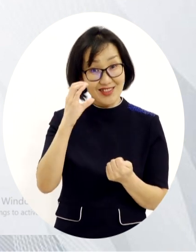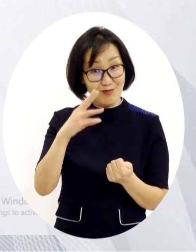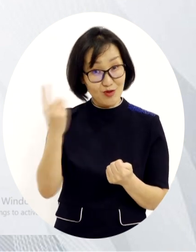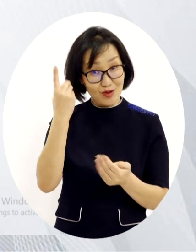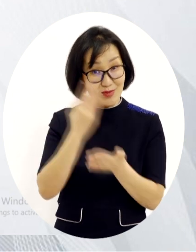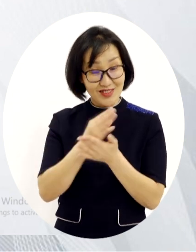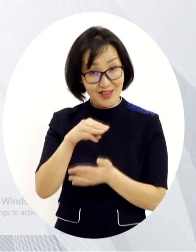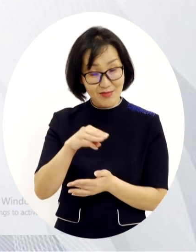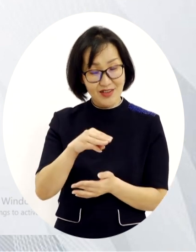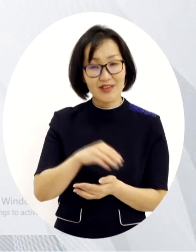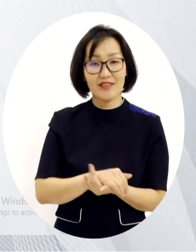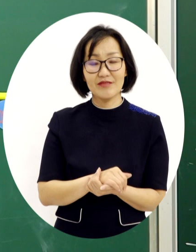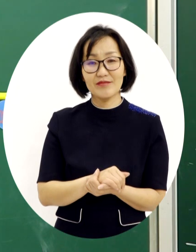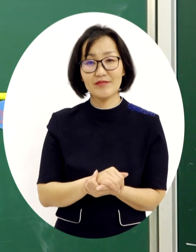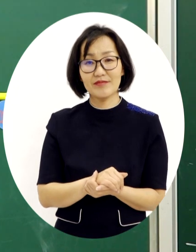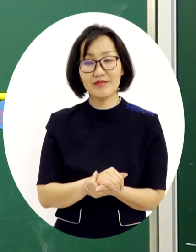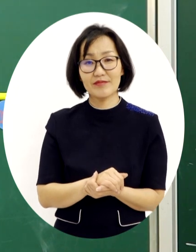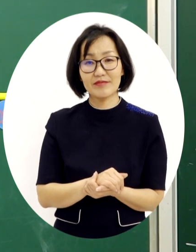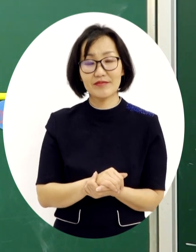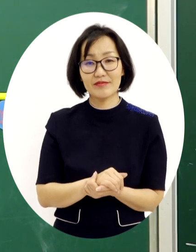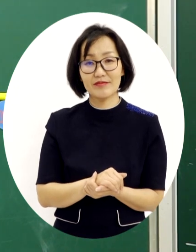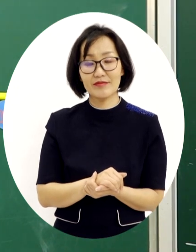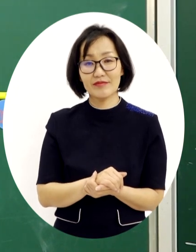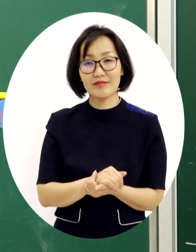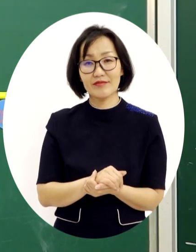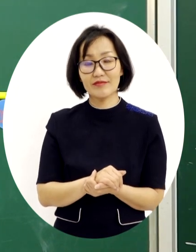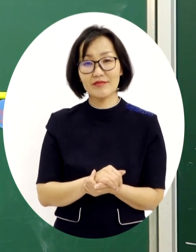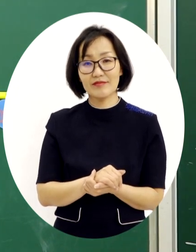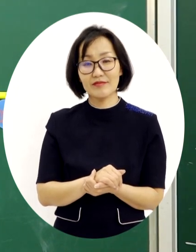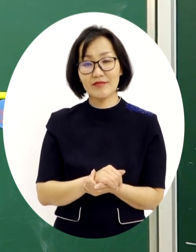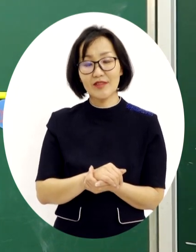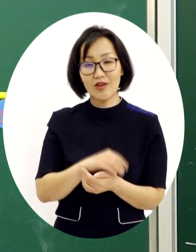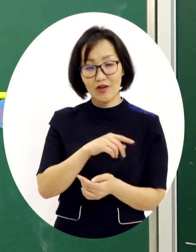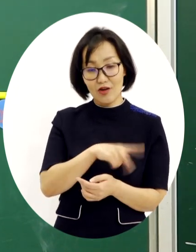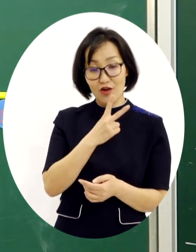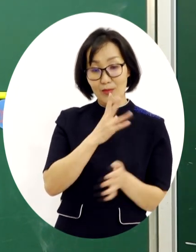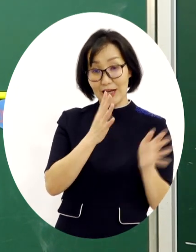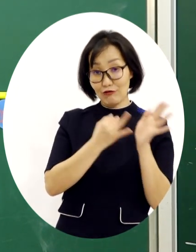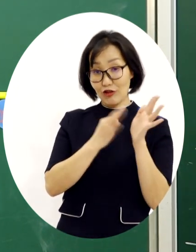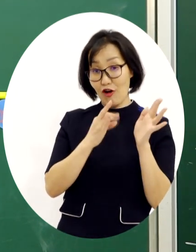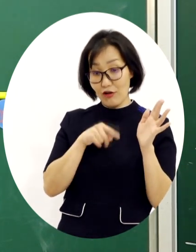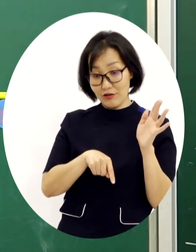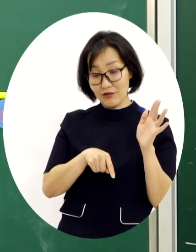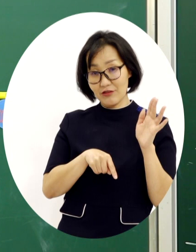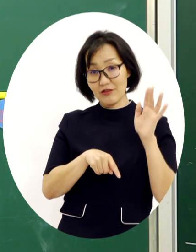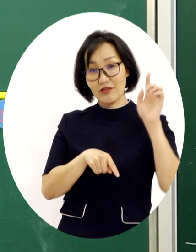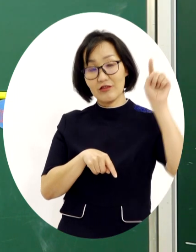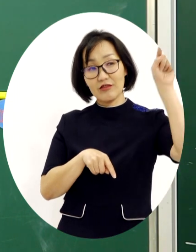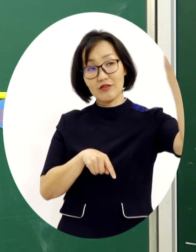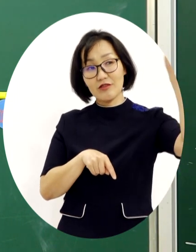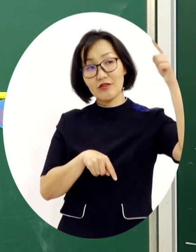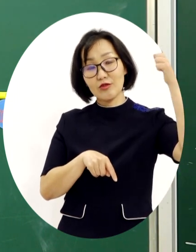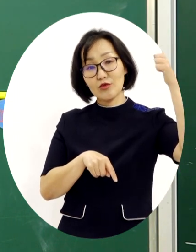125. Цэгээ тэмдэглэе. 2017-оо 120-той яах вэ? Огтлолцуулаад